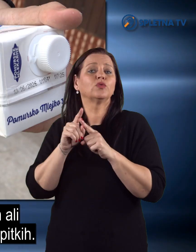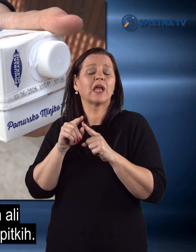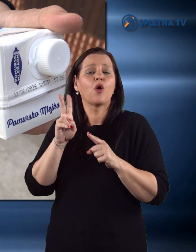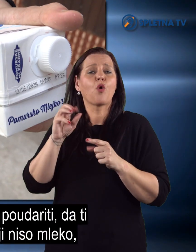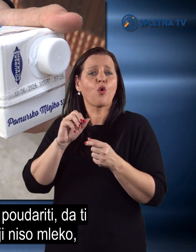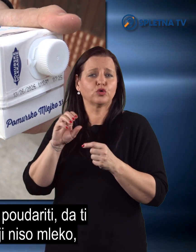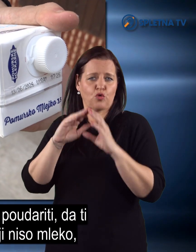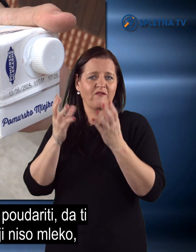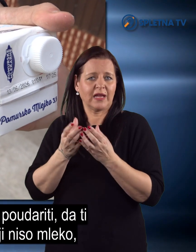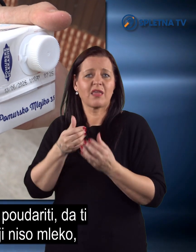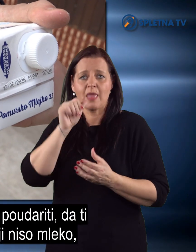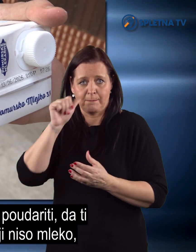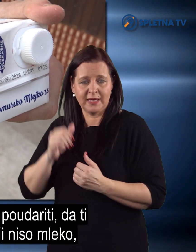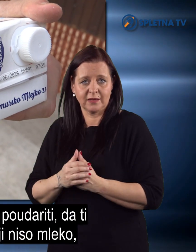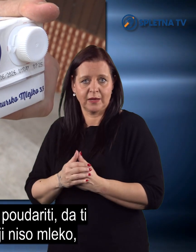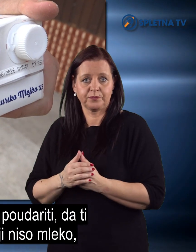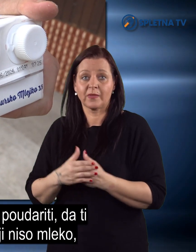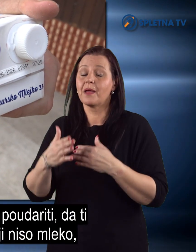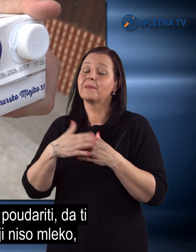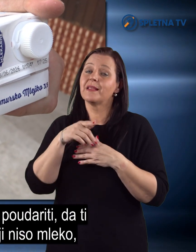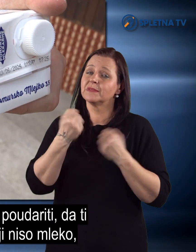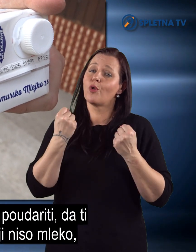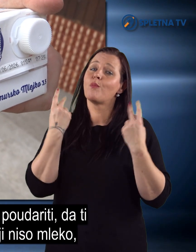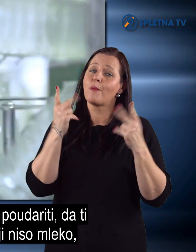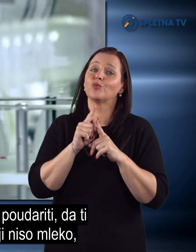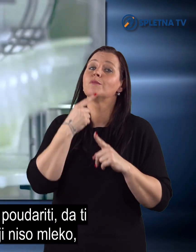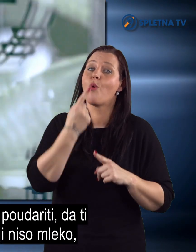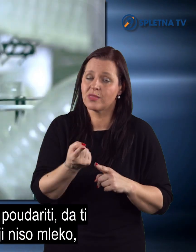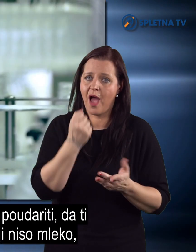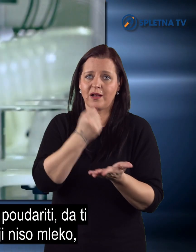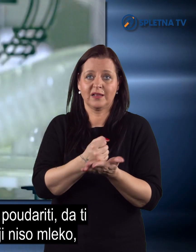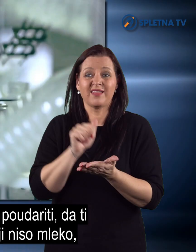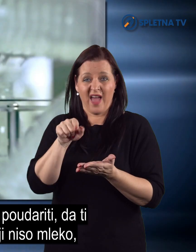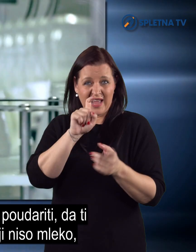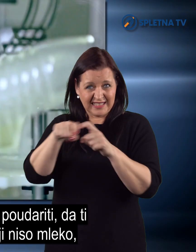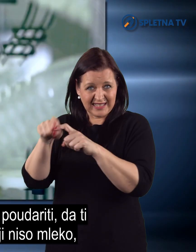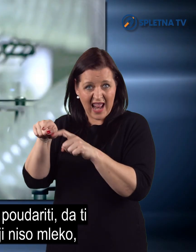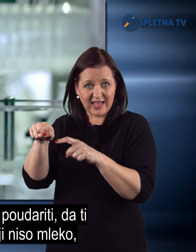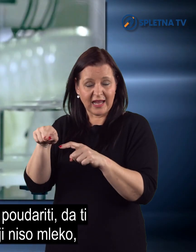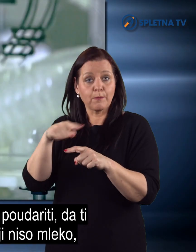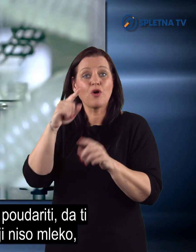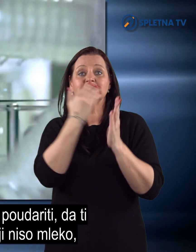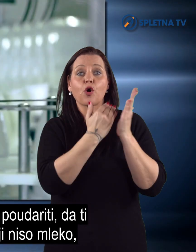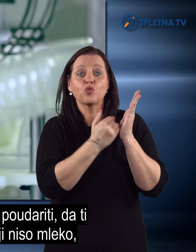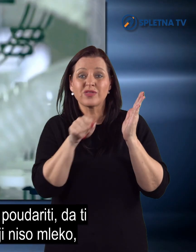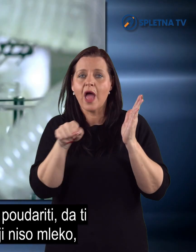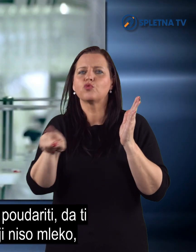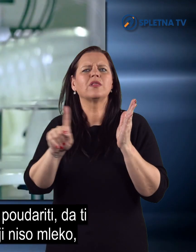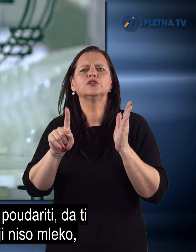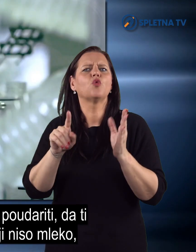je pomembno poudariti, da ti izdelki po zakonodaji niso mleko, temveč rastlinski napitki.